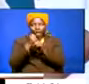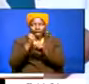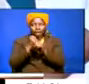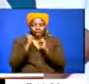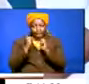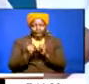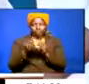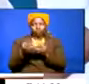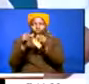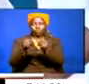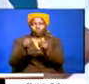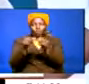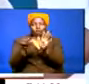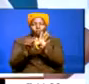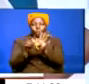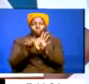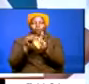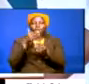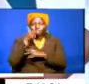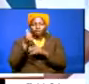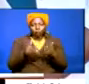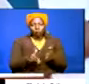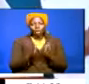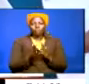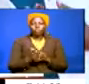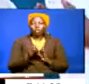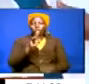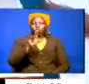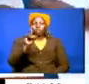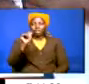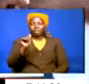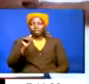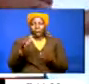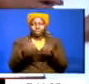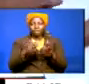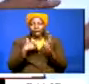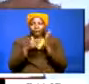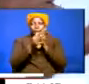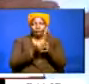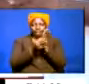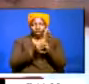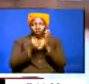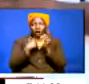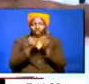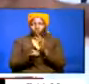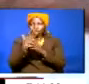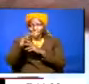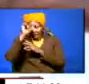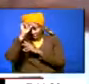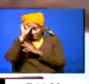The UDA party has a manifesto, it has formed the government, and the party